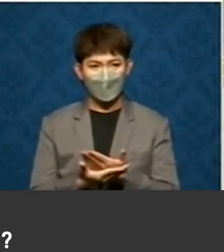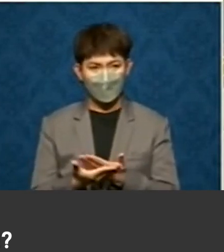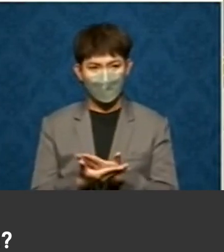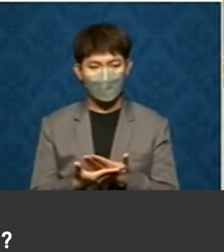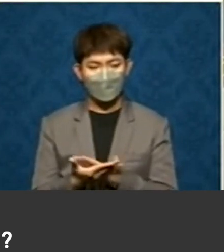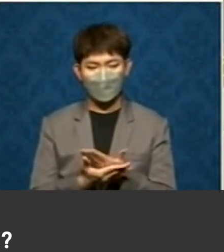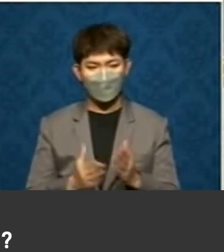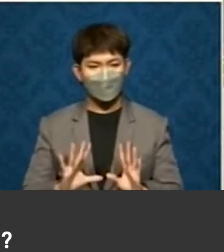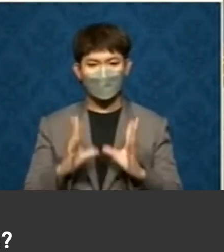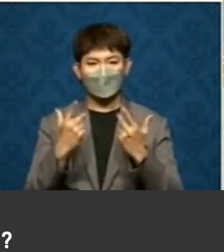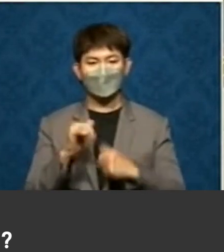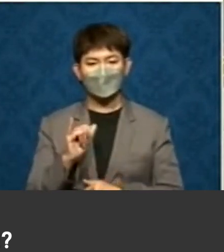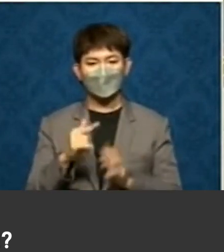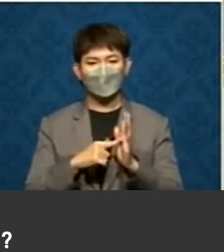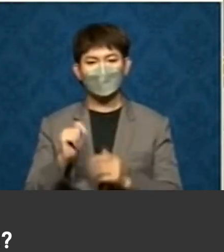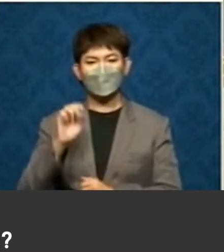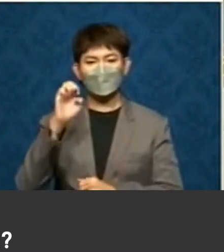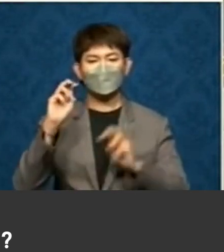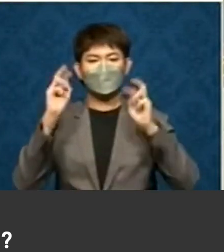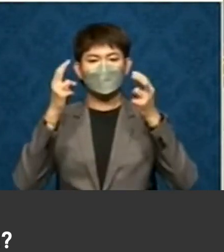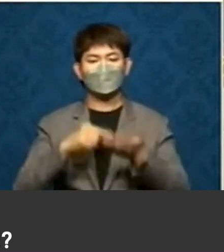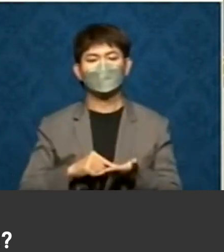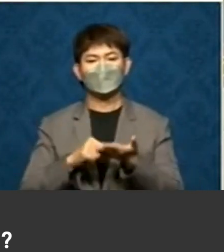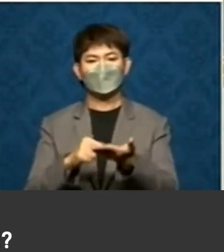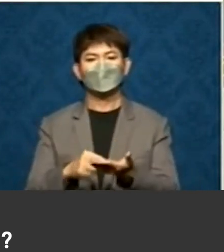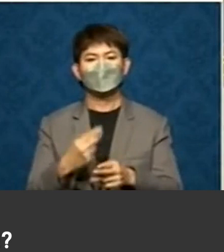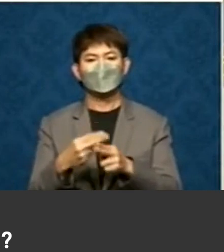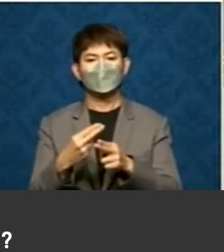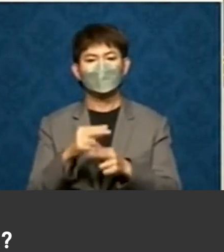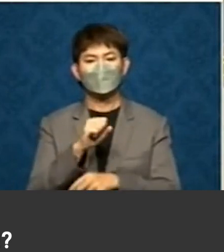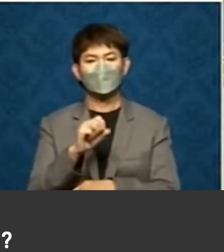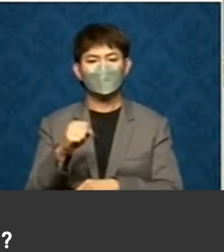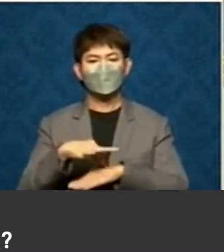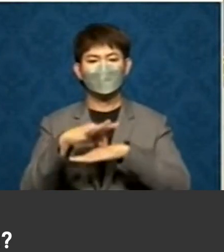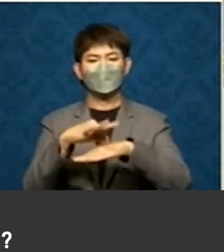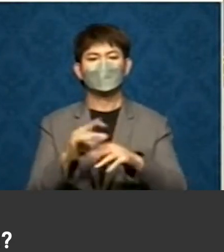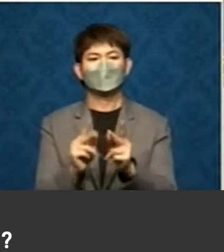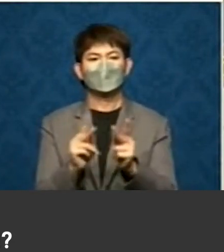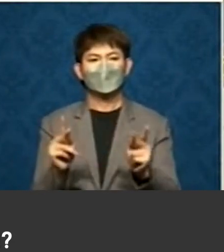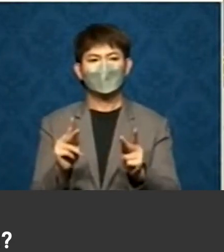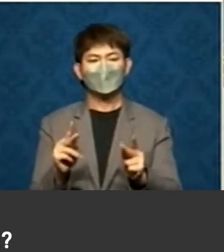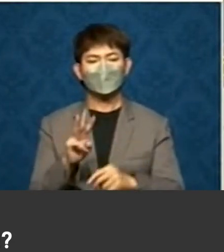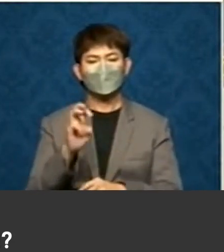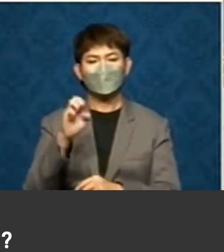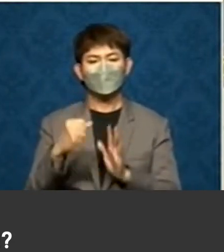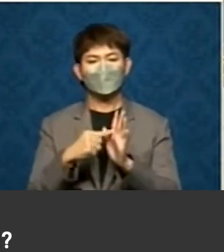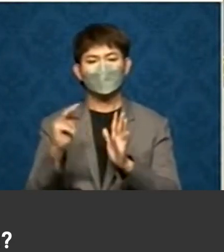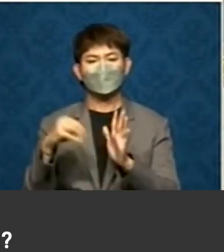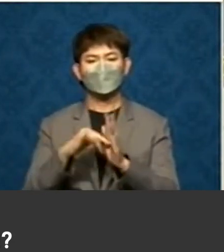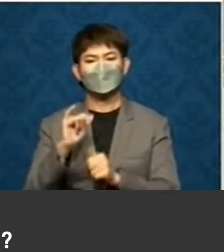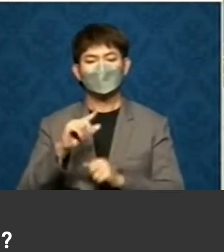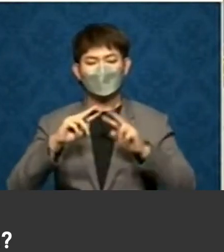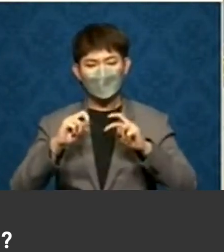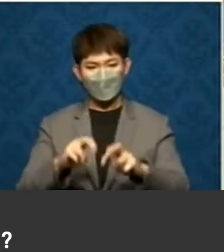่ประทานสภาผู้แทนฮะราศดรขนที่ 2 เป็ประทานการปชุมได้มีการพิเจραนาวรบทาบรายงานผนกโรศอพและผนก